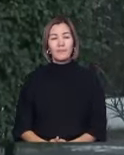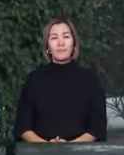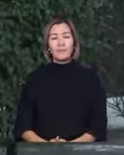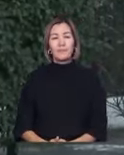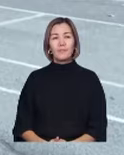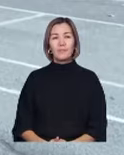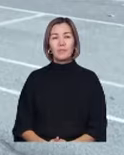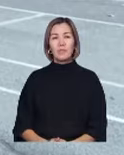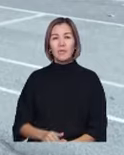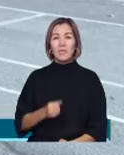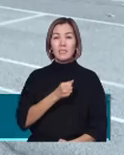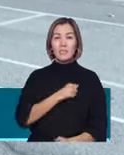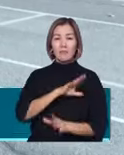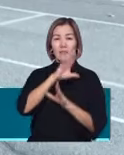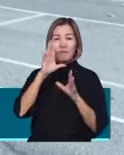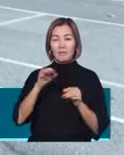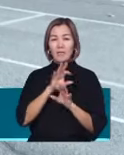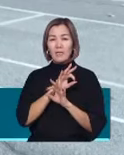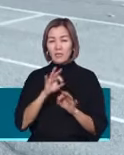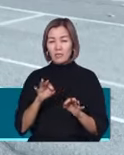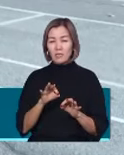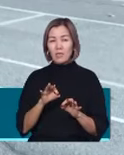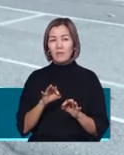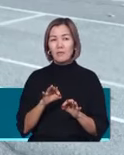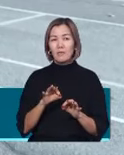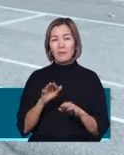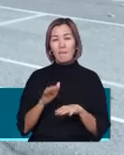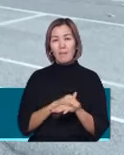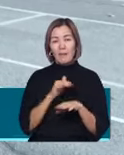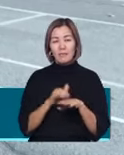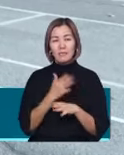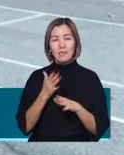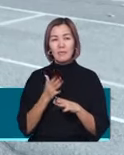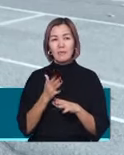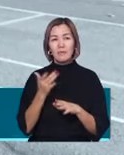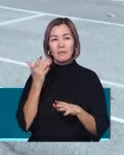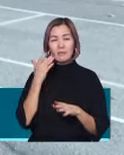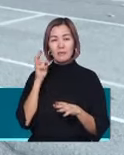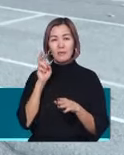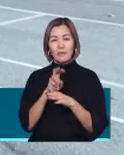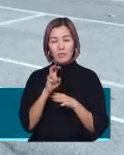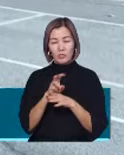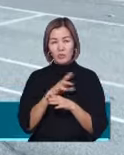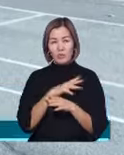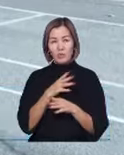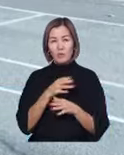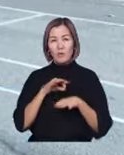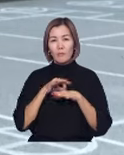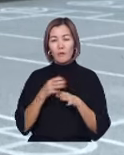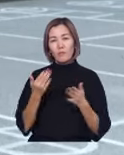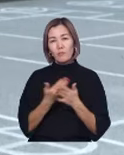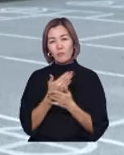Ребята большие молодцы. Знаю их с первого дня. Была на присяге. Постоянно приезжаю сюда. Проводим